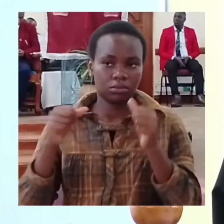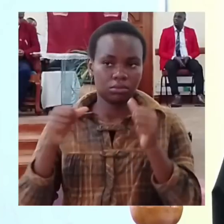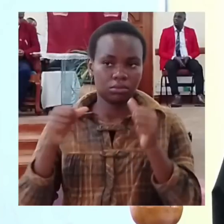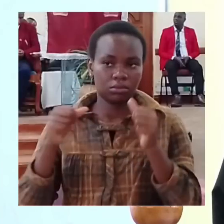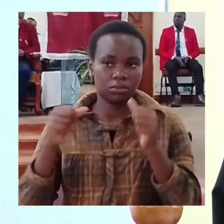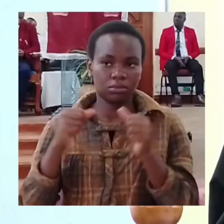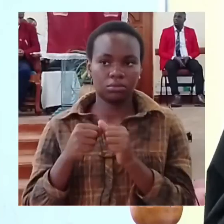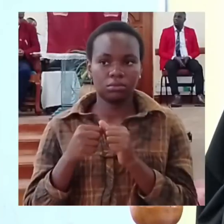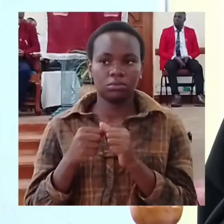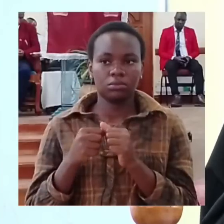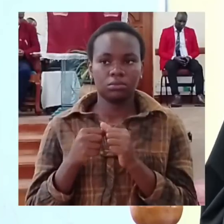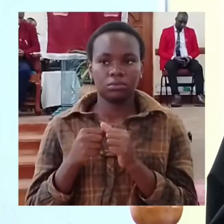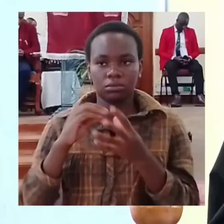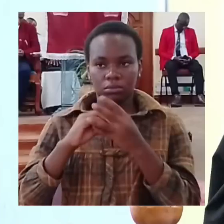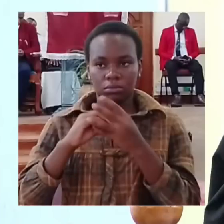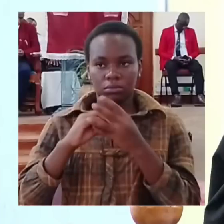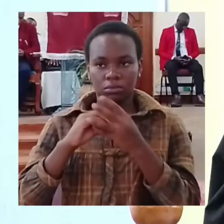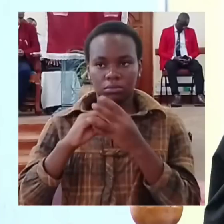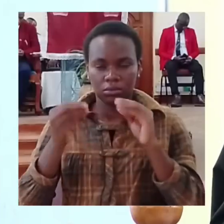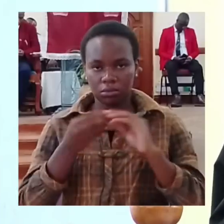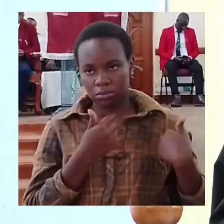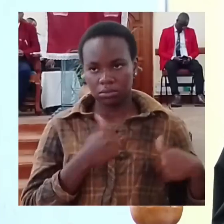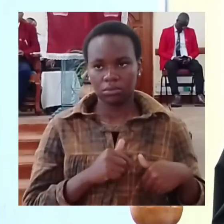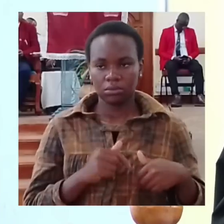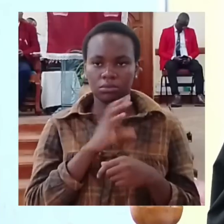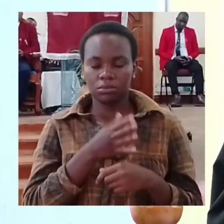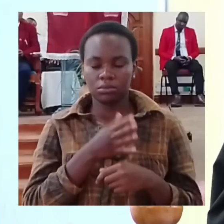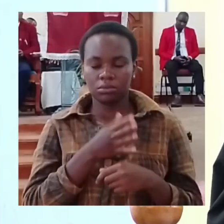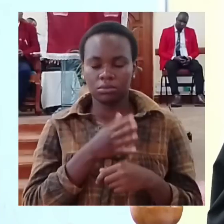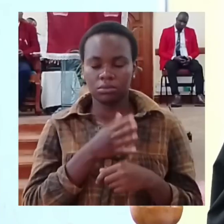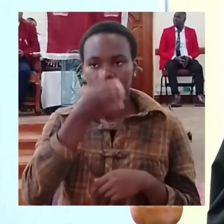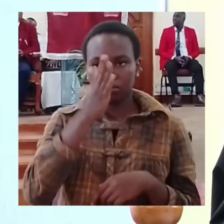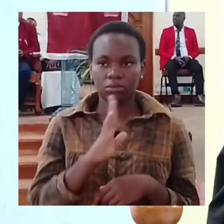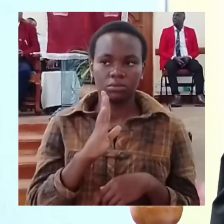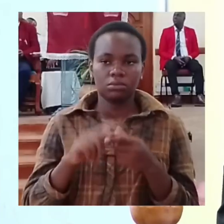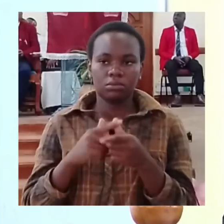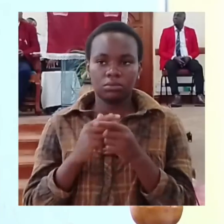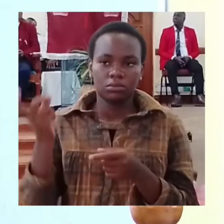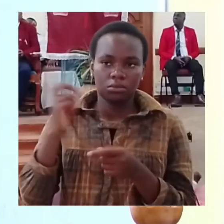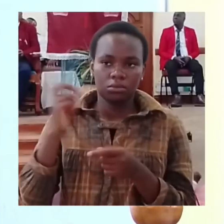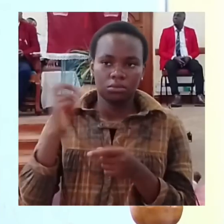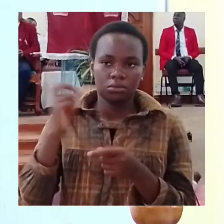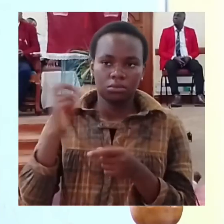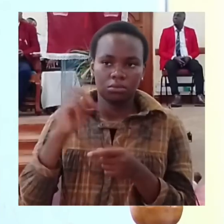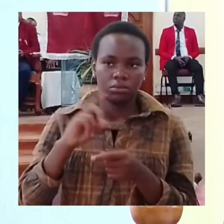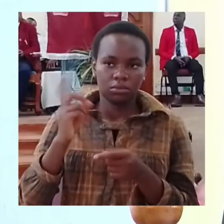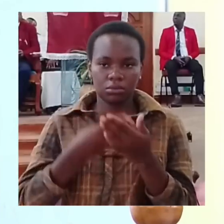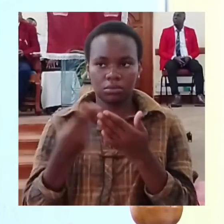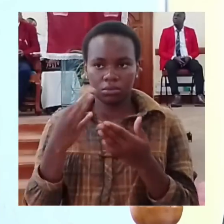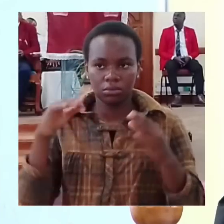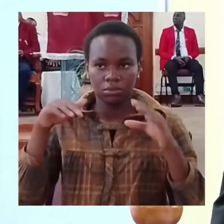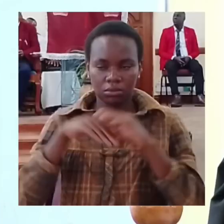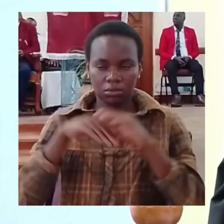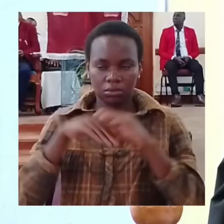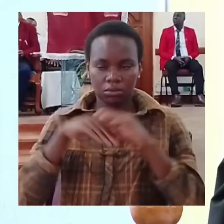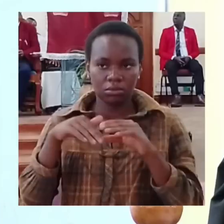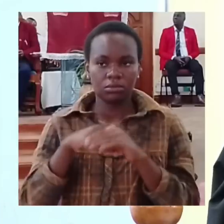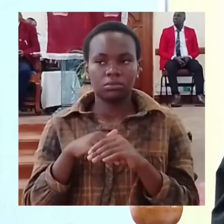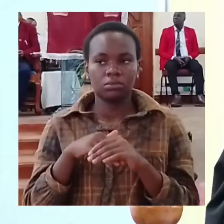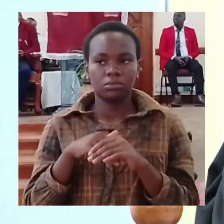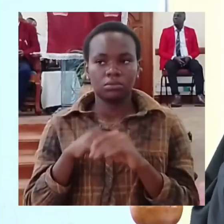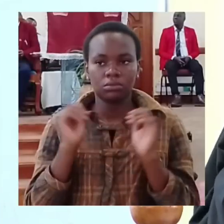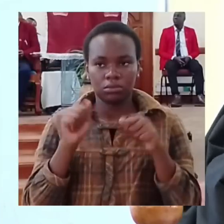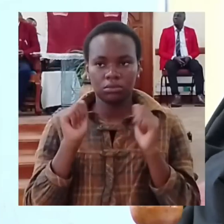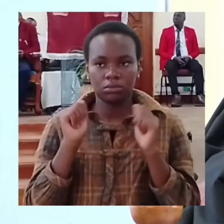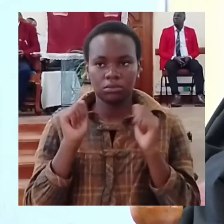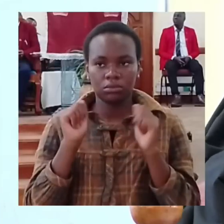says, nyũmbĩra ngoro ya gũgwĩtigĩra Mwathani, na ũnjihũrie Roho Mũtheru thĩinĩ wakwa,